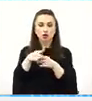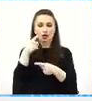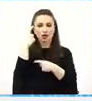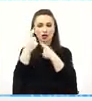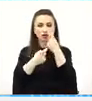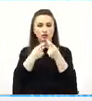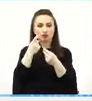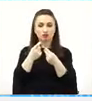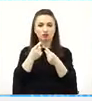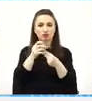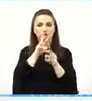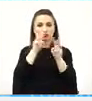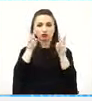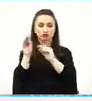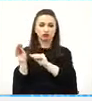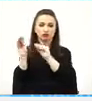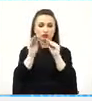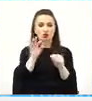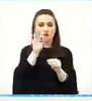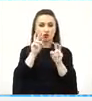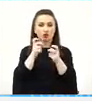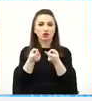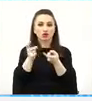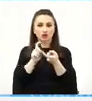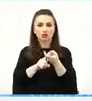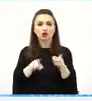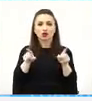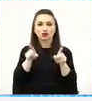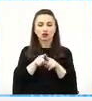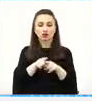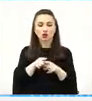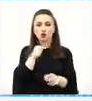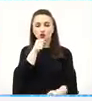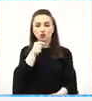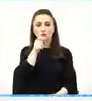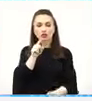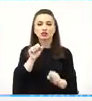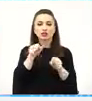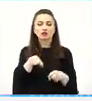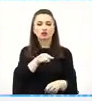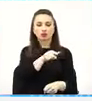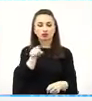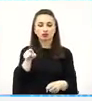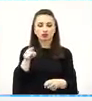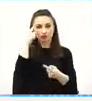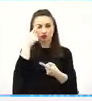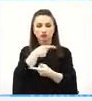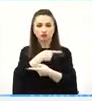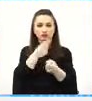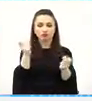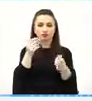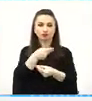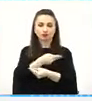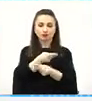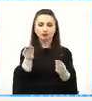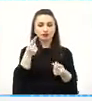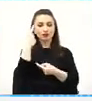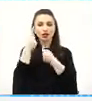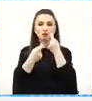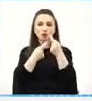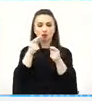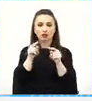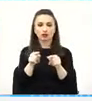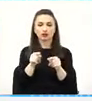ინფორმაცია განათავსოთ ვებგვერდზე ამასთან დაკავშირებით და ასევე მედია საშუალებების მეშვეობით მივაწოდოთ